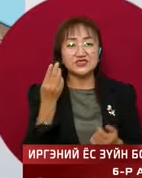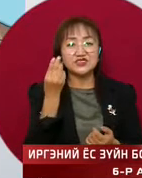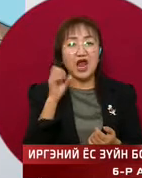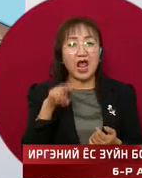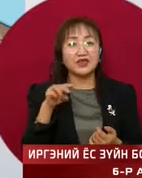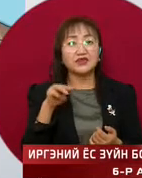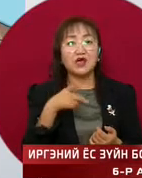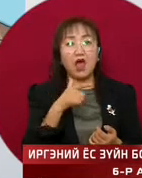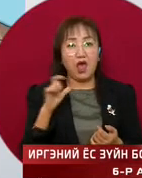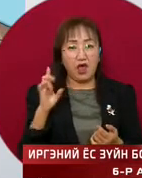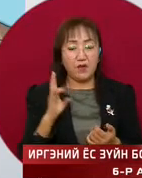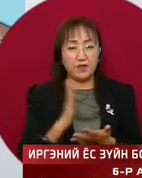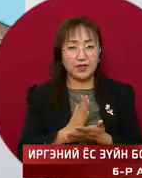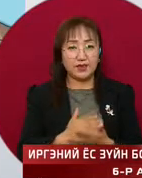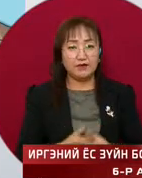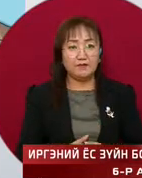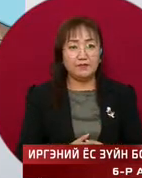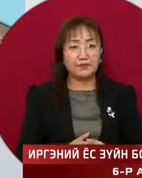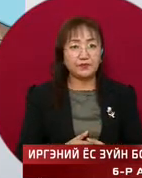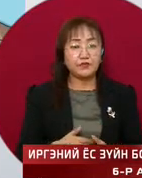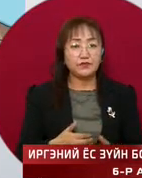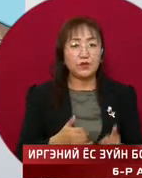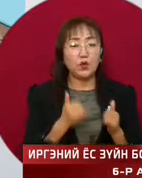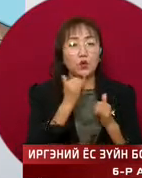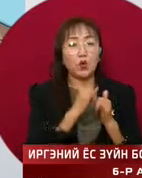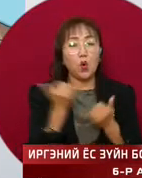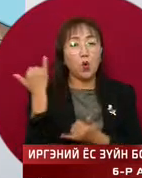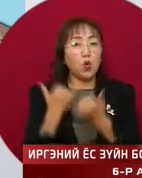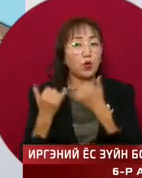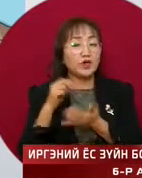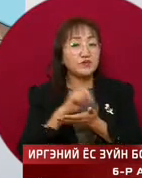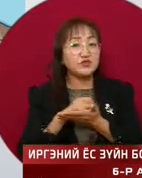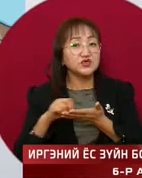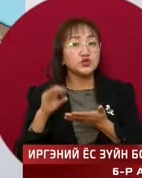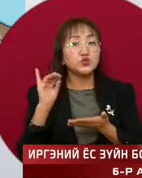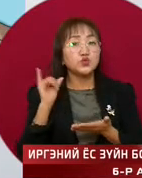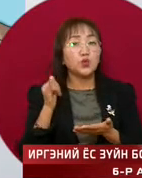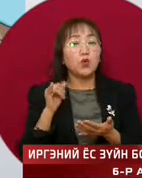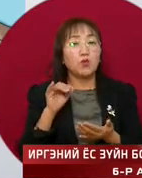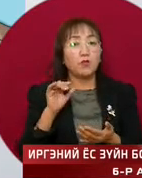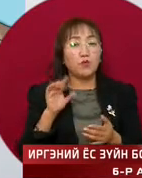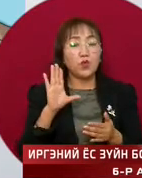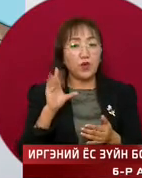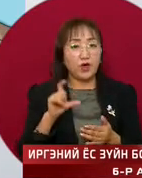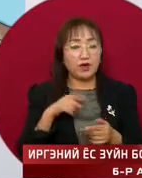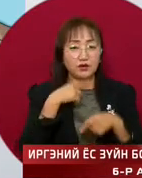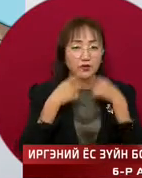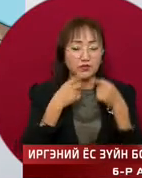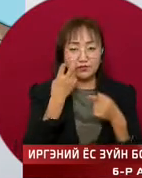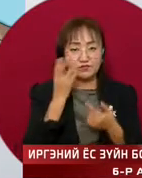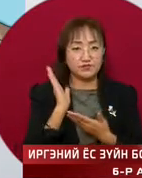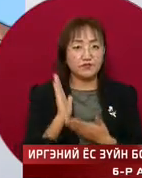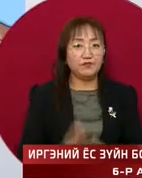Тэгвэл одоо бүгдээрээ угийн бичиг гэж юу болох, яах гэж хөтөлдөг тухай бичлэг үзье.